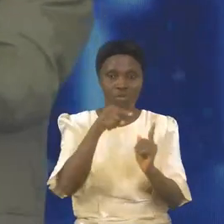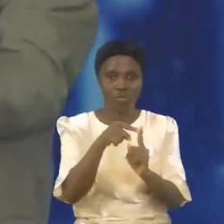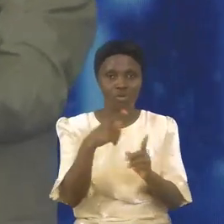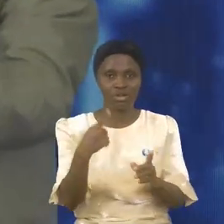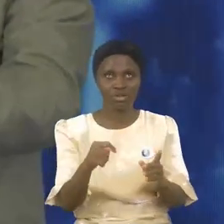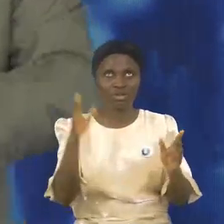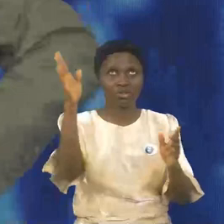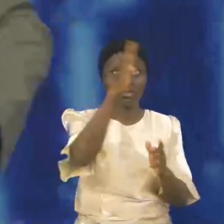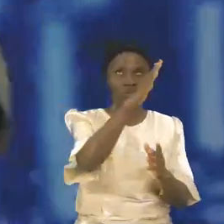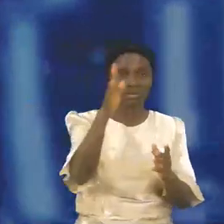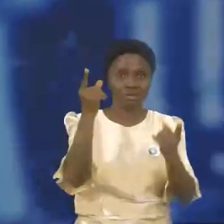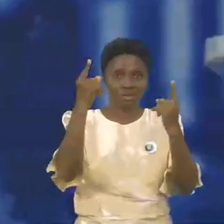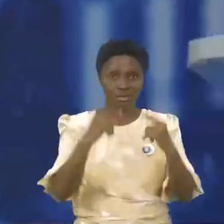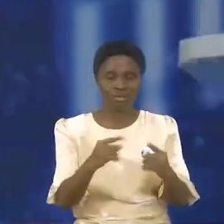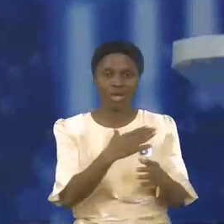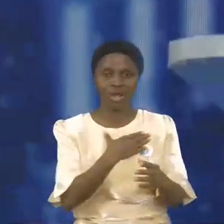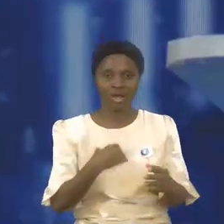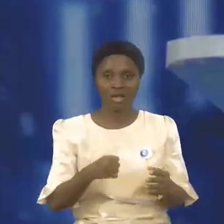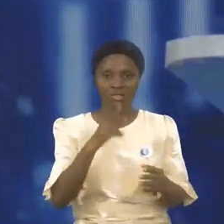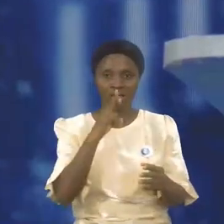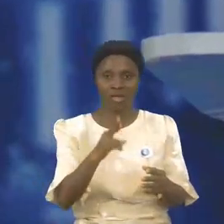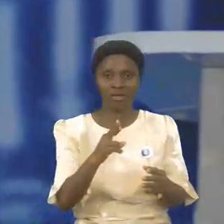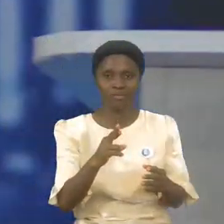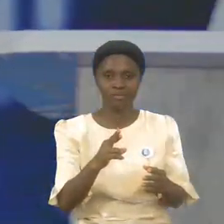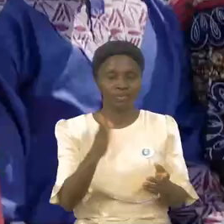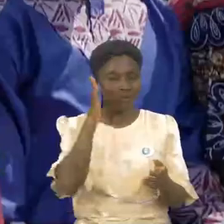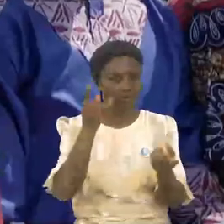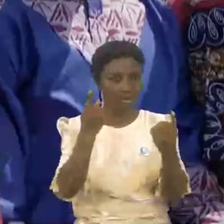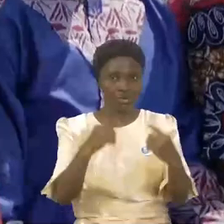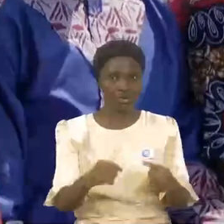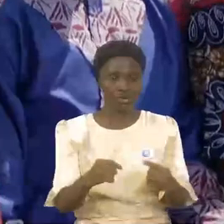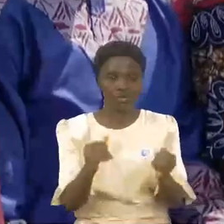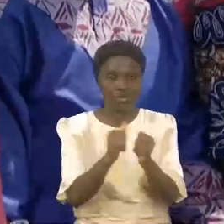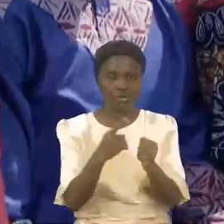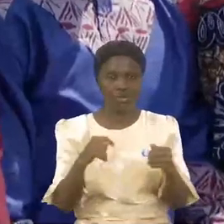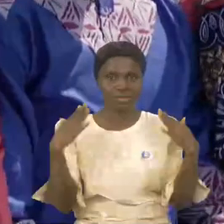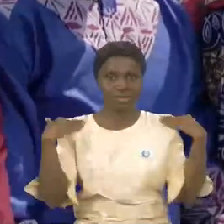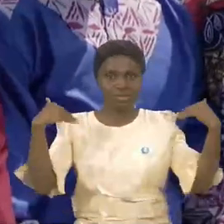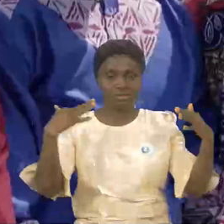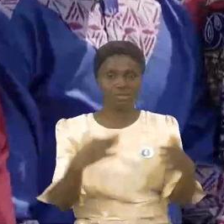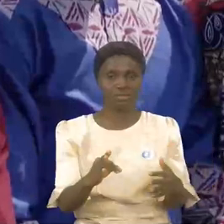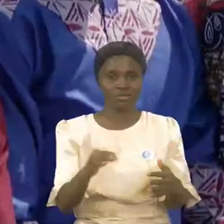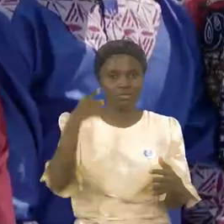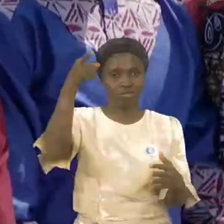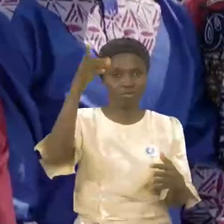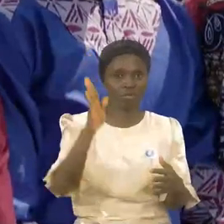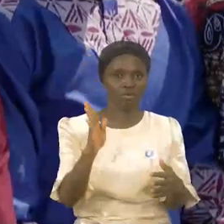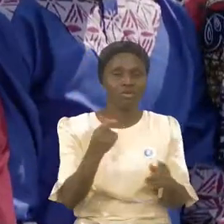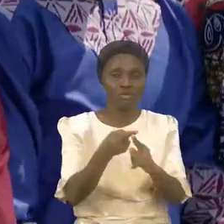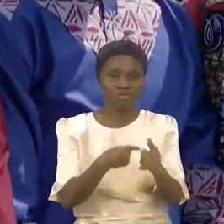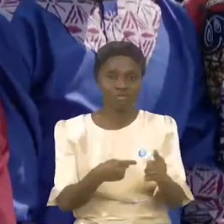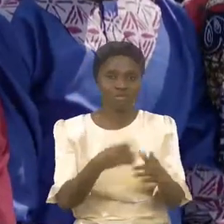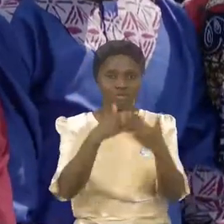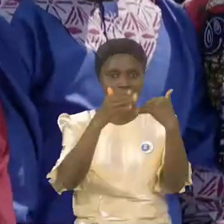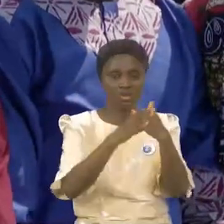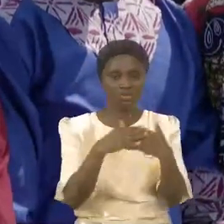tu verras lorsque la nuit descendront et Christ viendra sur la nuit et viendra